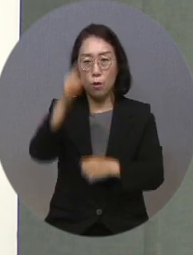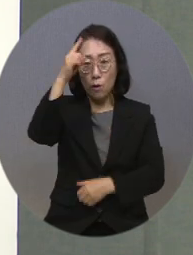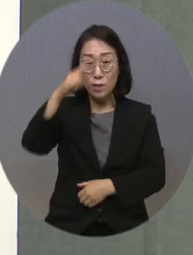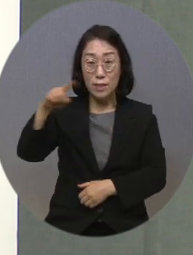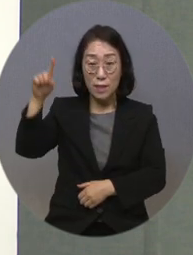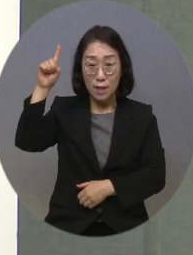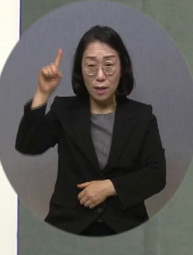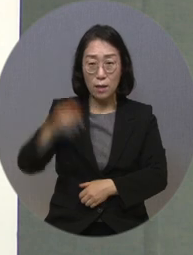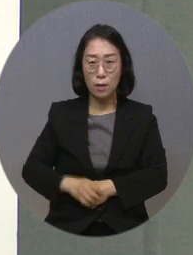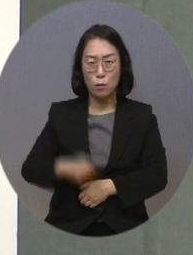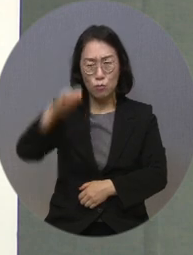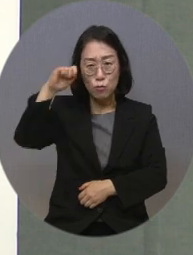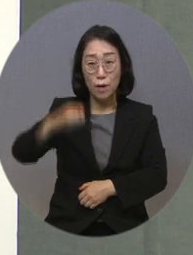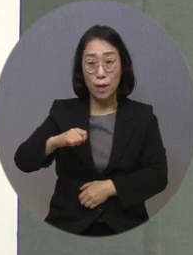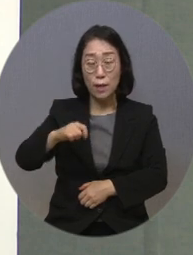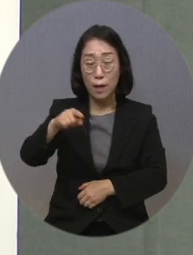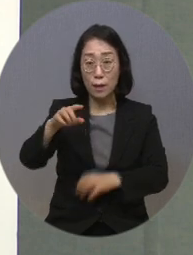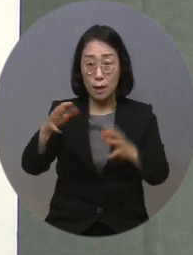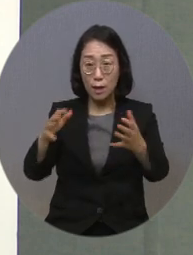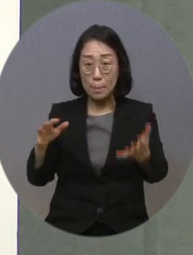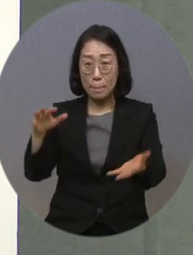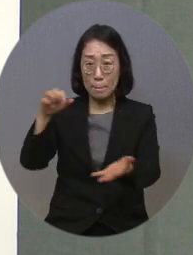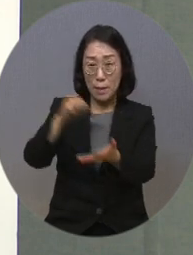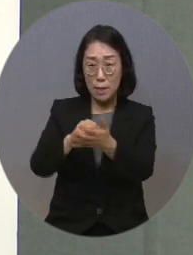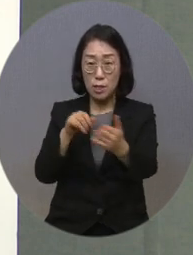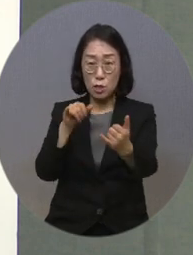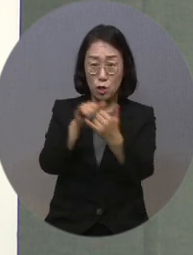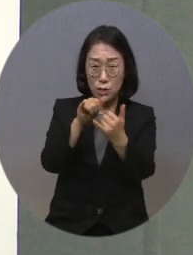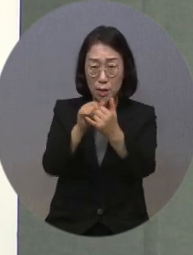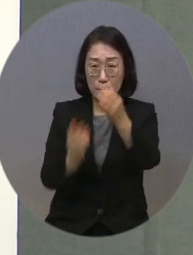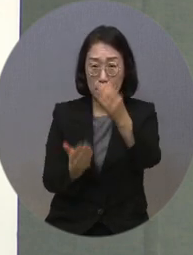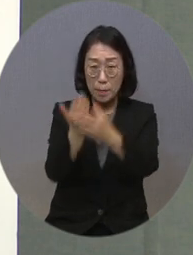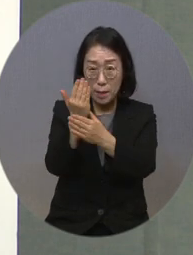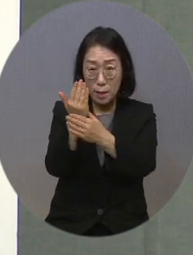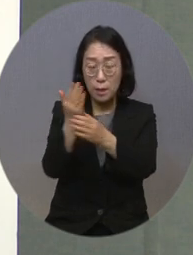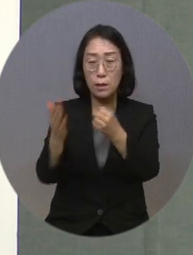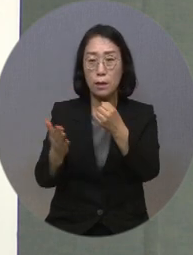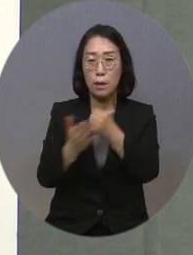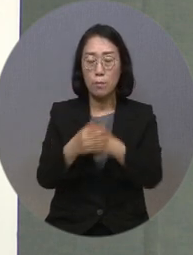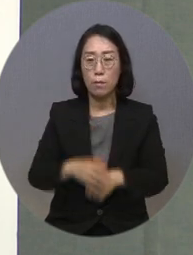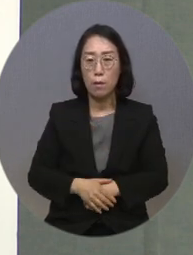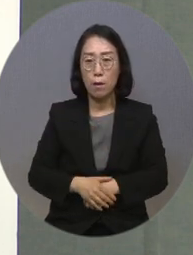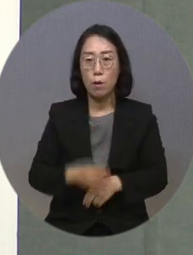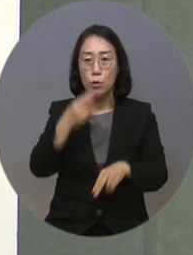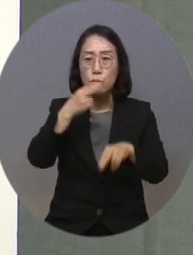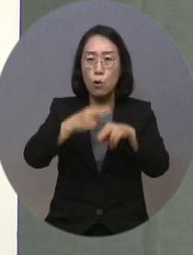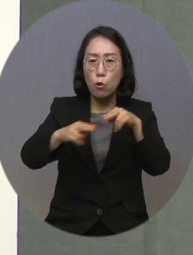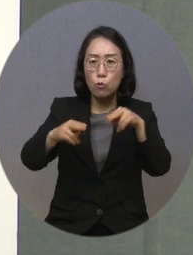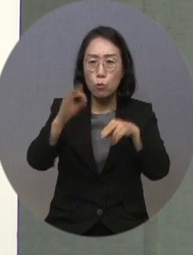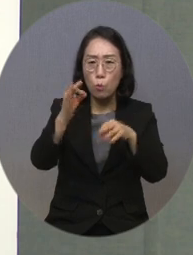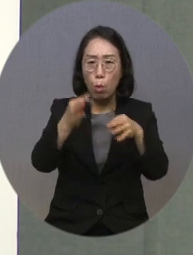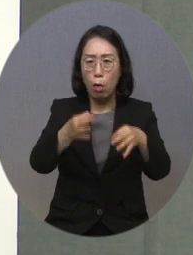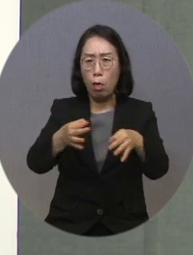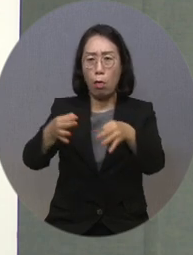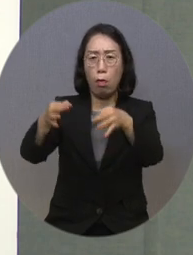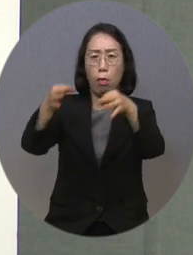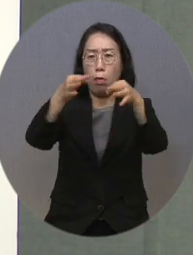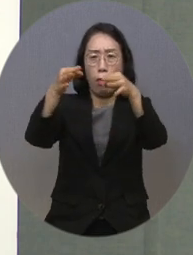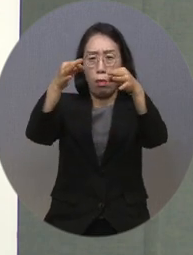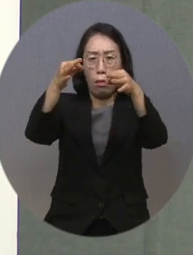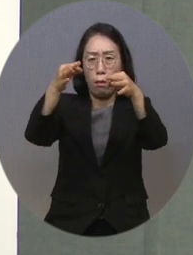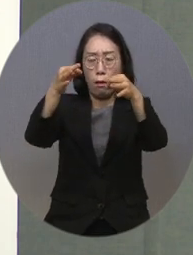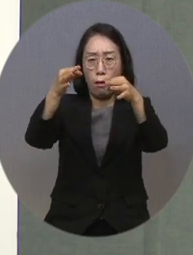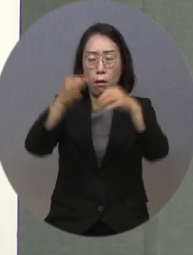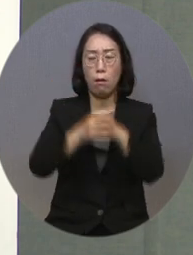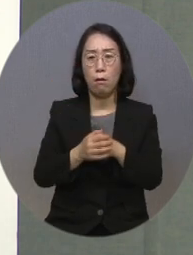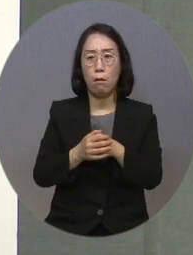러시아가 우크라이나를 침공하는 바람에 지금 유류 가격이 엄청나게 지금 폭등을